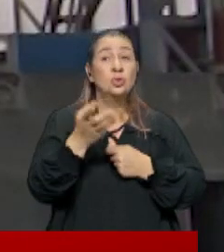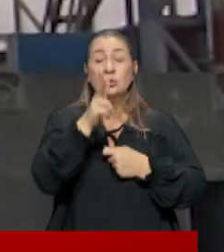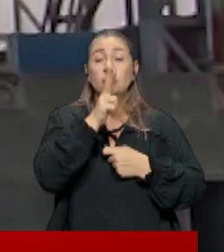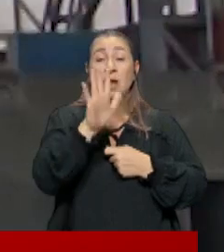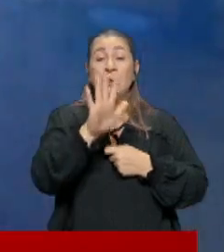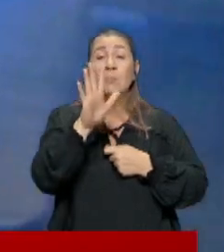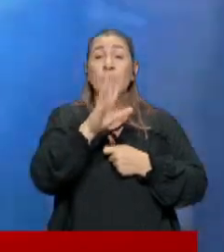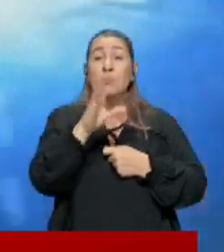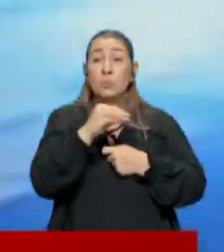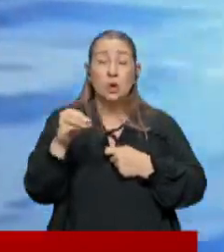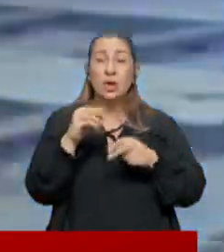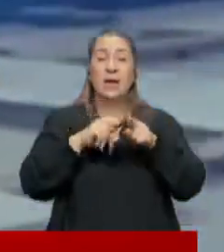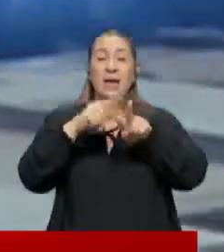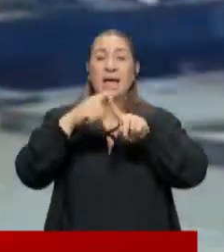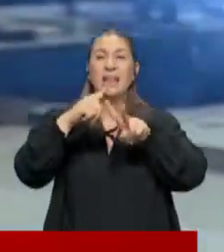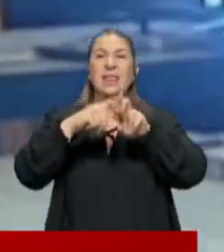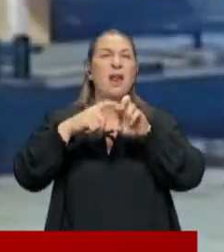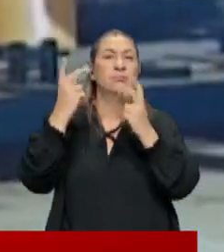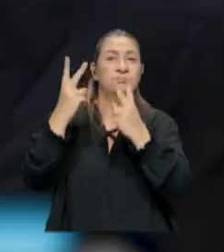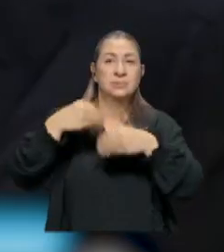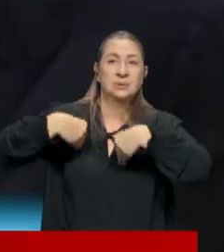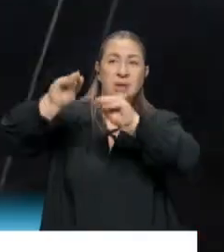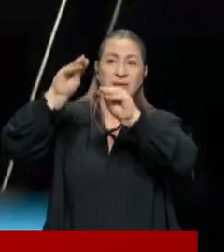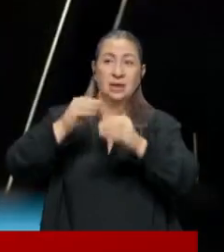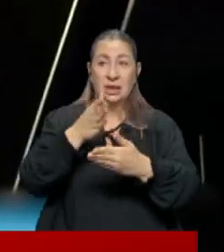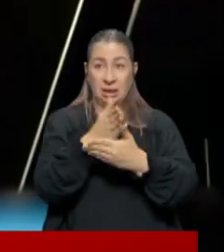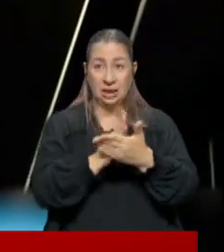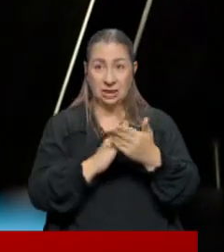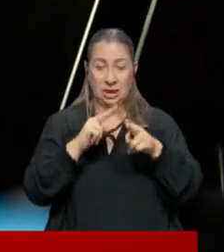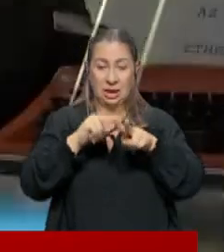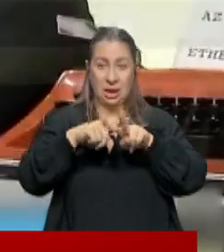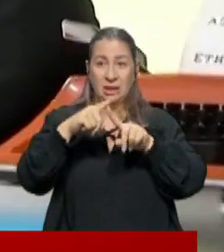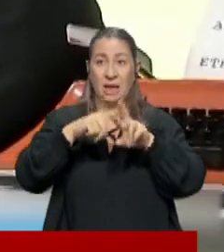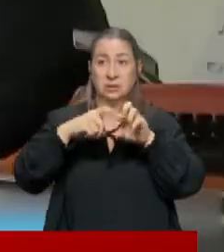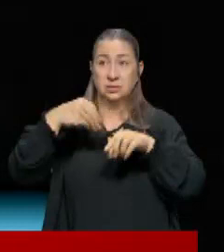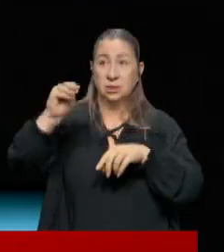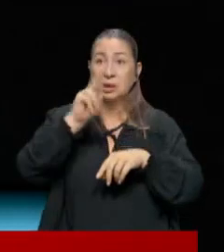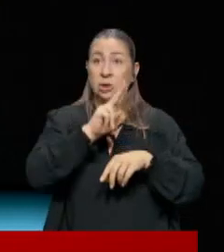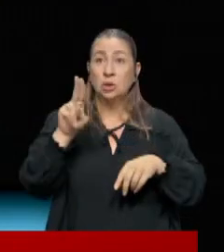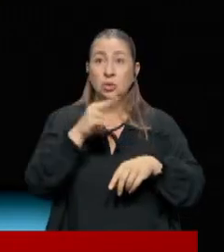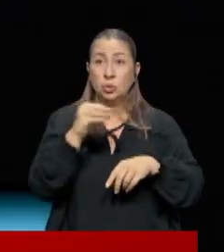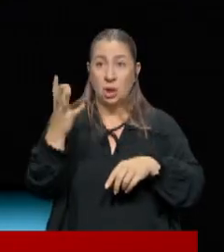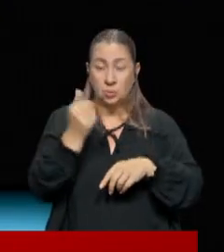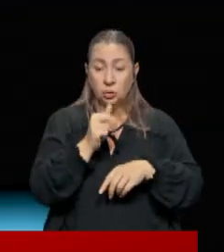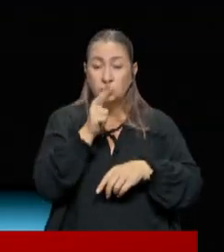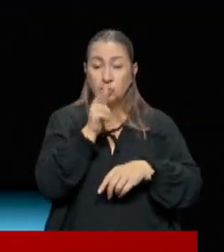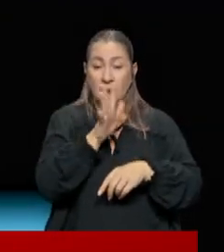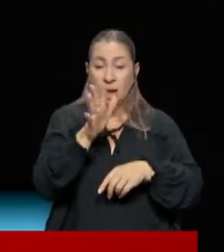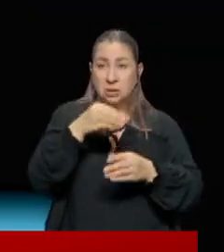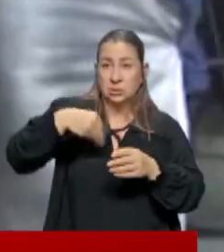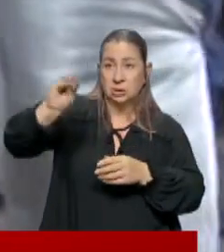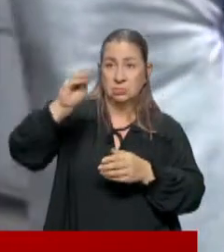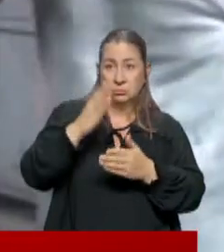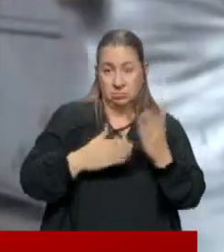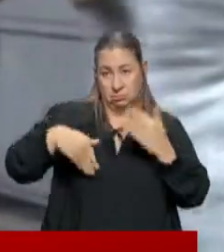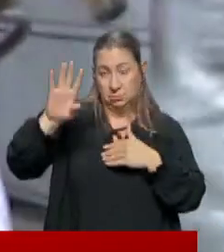350 milyon dolara Katarlara satmıştı Ethem Sancak. Yarısını Katarlara sattım. 700 milyon liraya almıştım. 350 milyona yarısını sattım